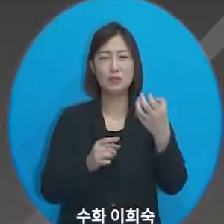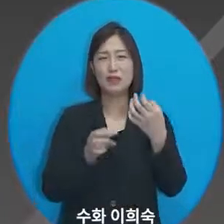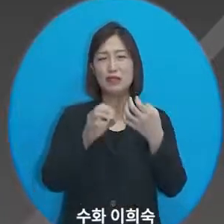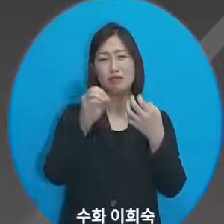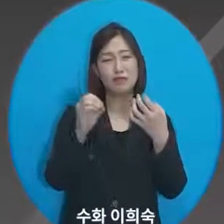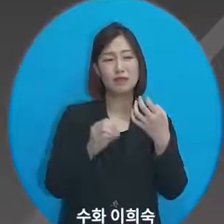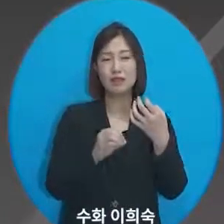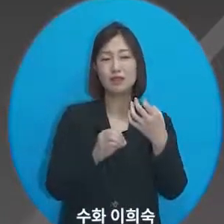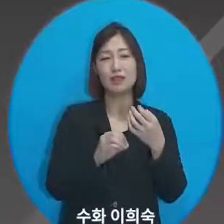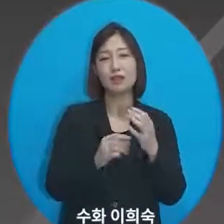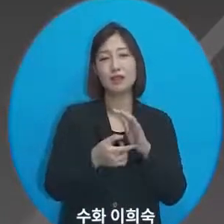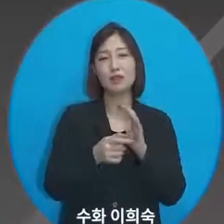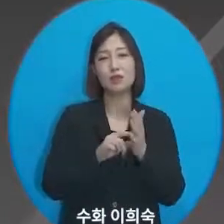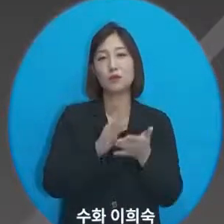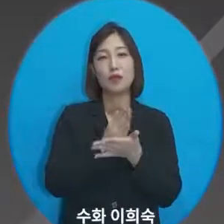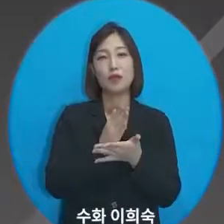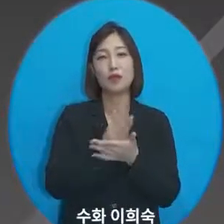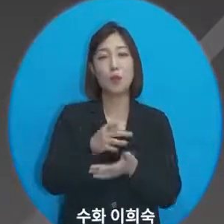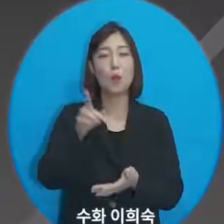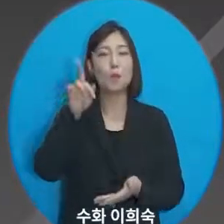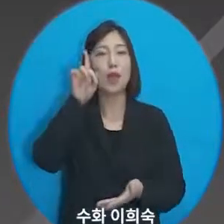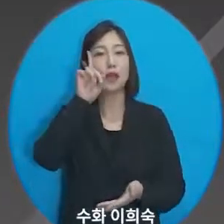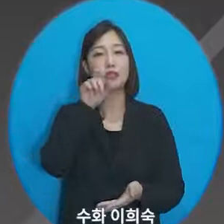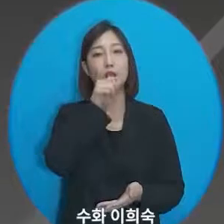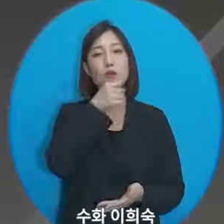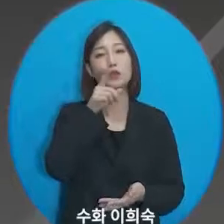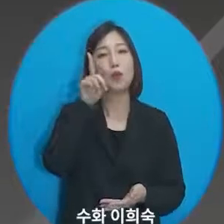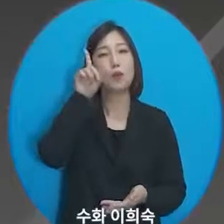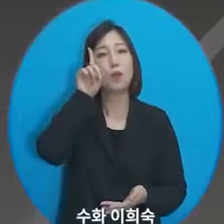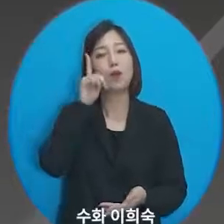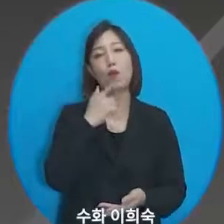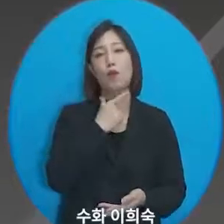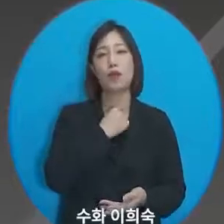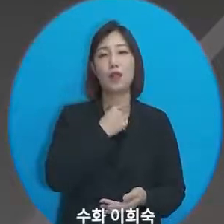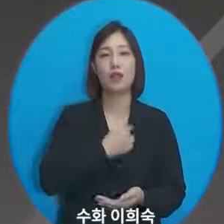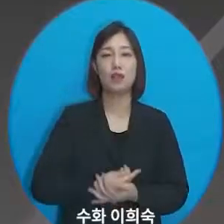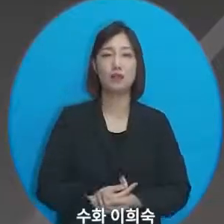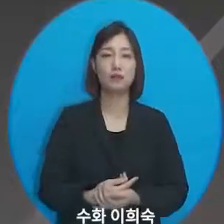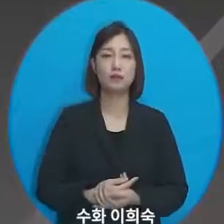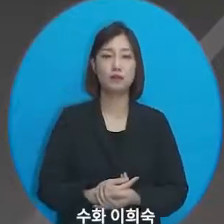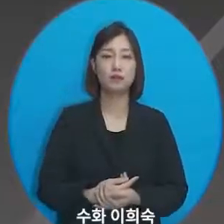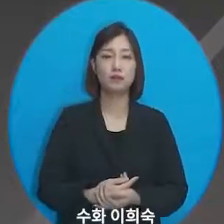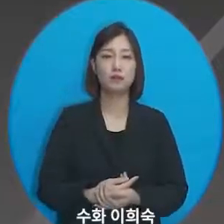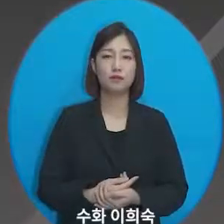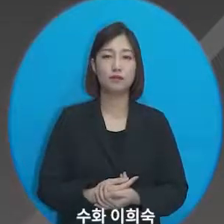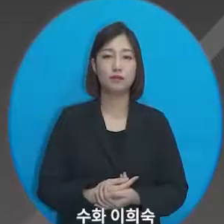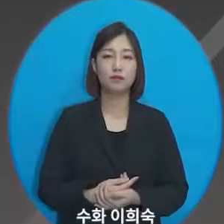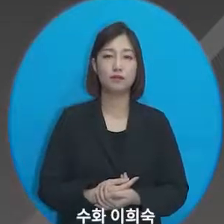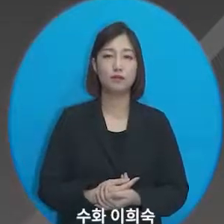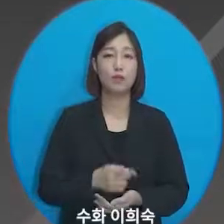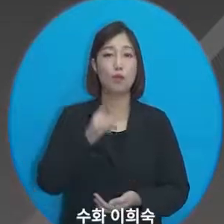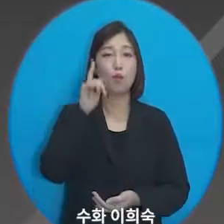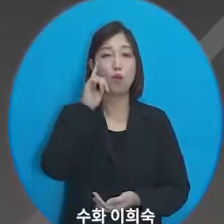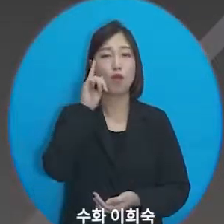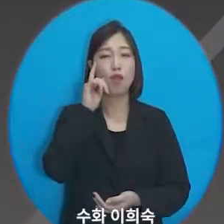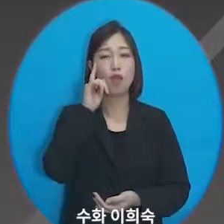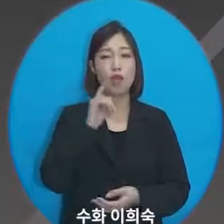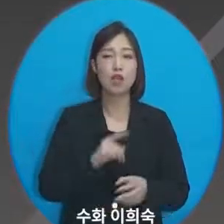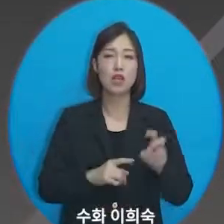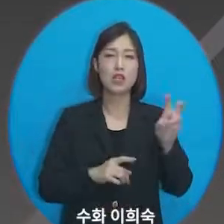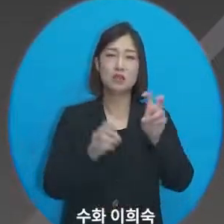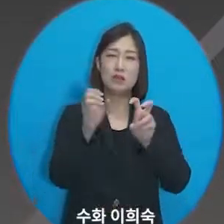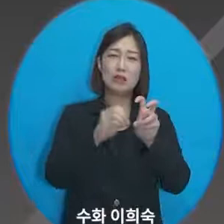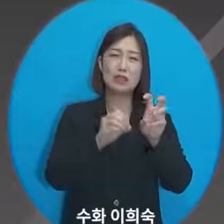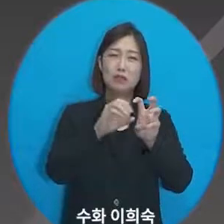있도록 어떤 실태 조사가 확립이 되었으면 좋겠습니다. 그렇지 않으면 누군가는